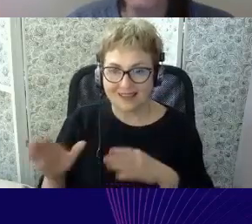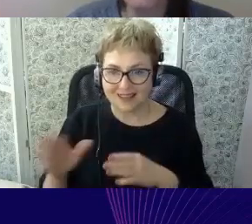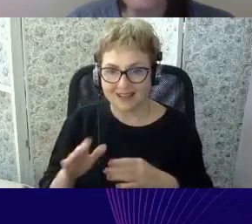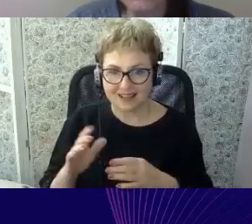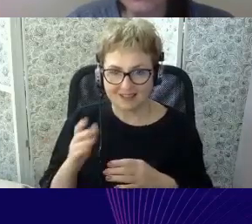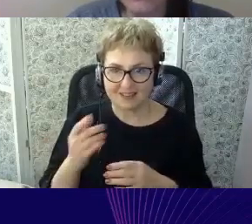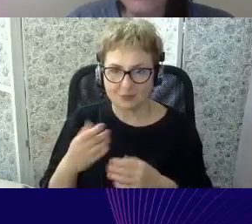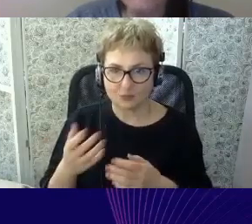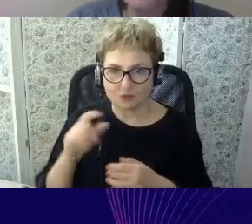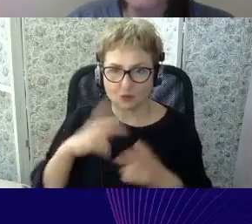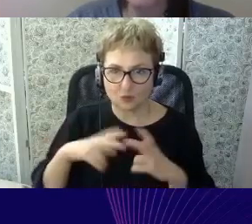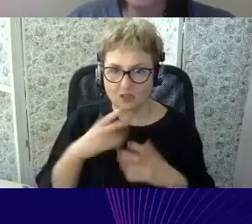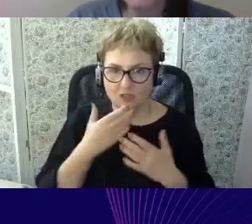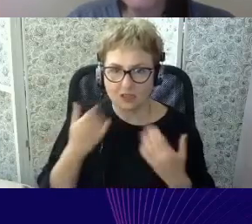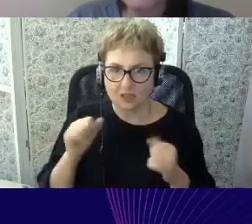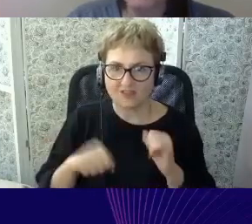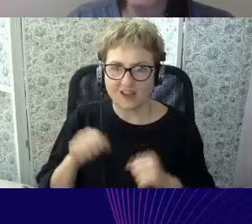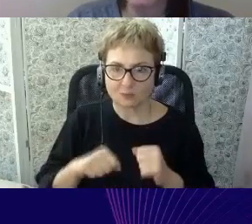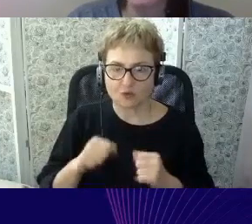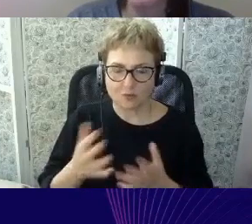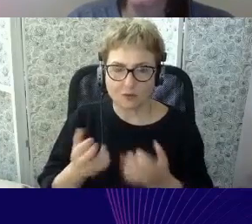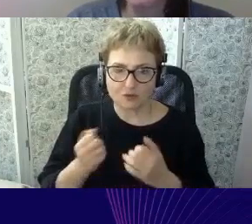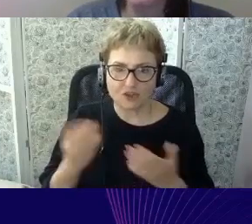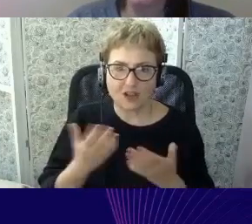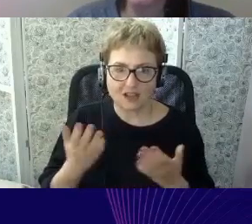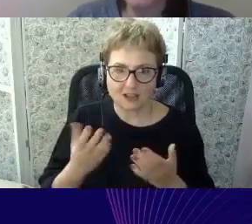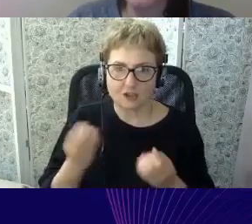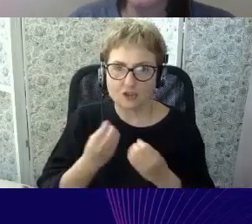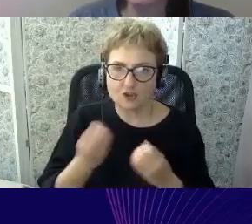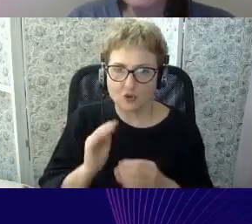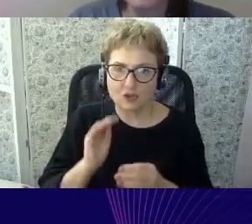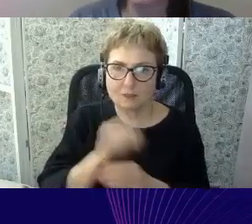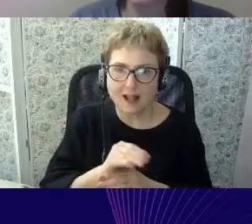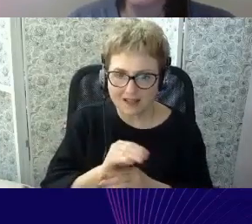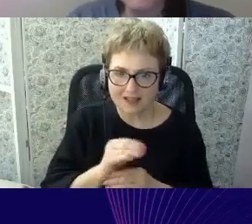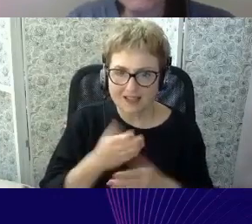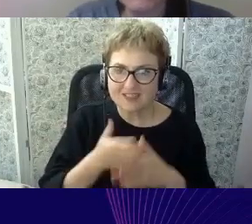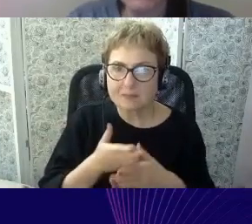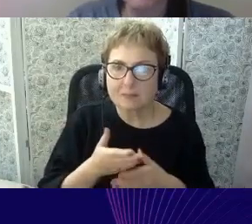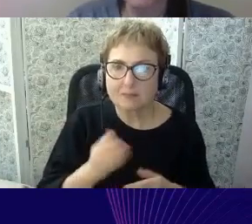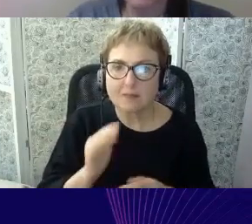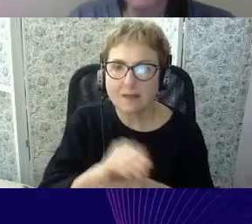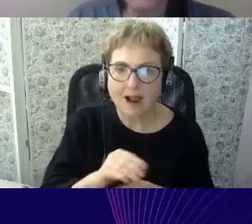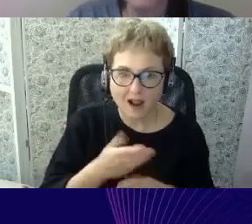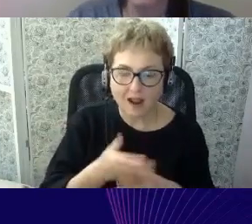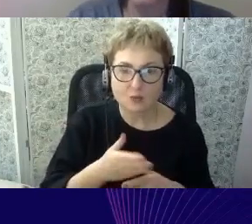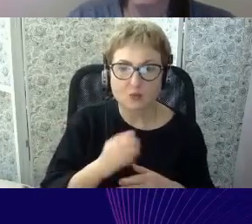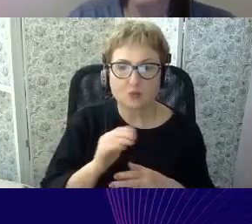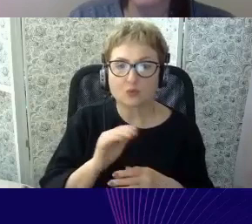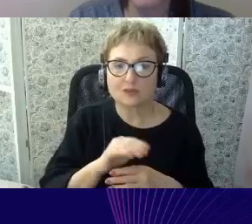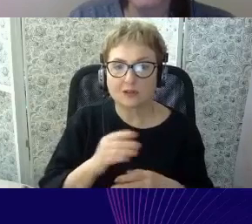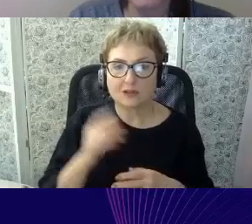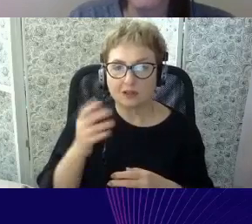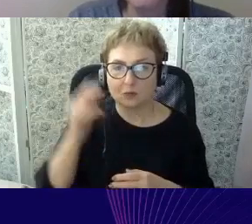взятого студента нет возможности получить какие-то еще дополнительные вспомогательные условия